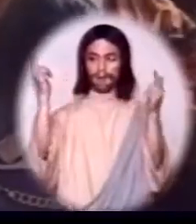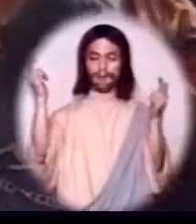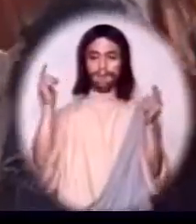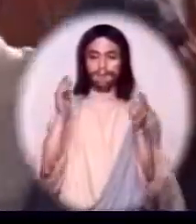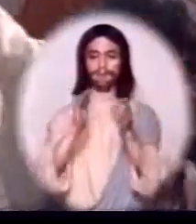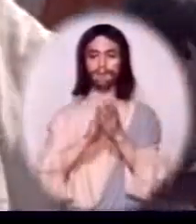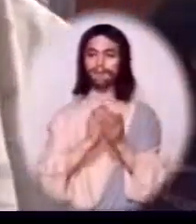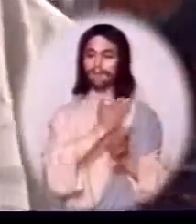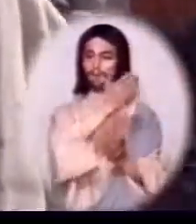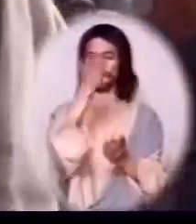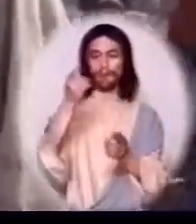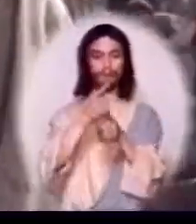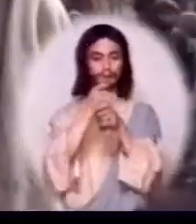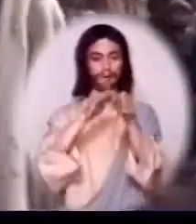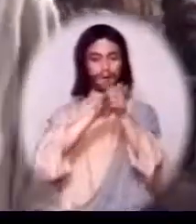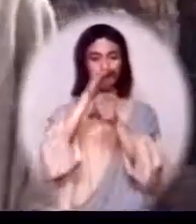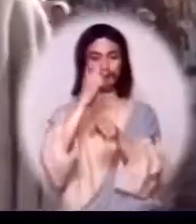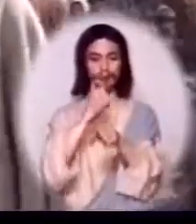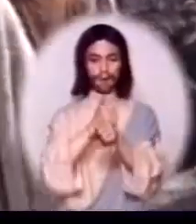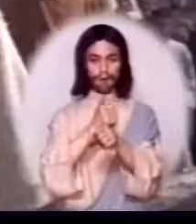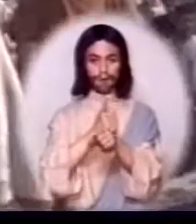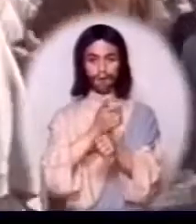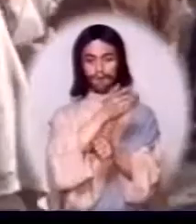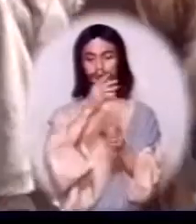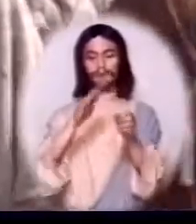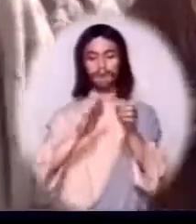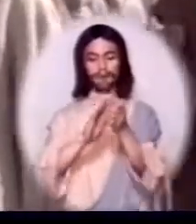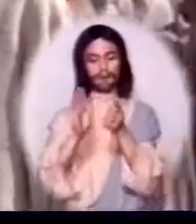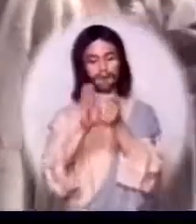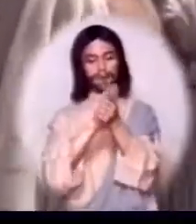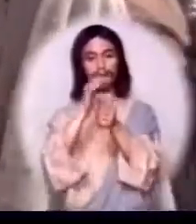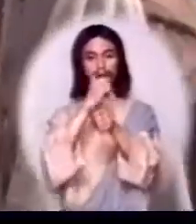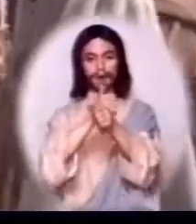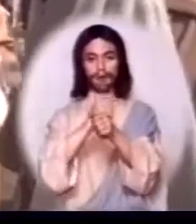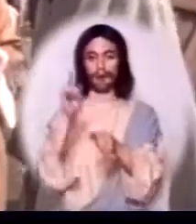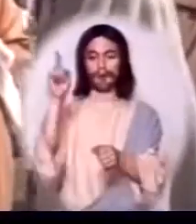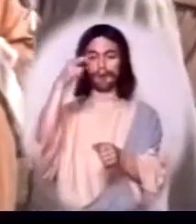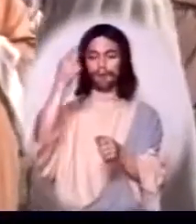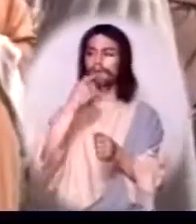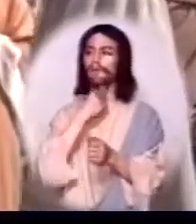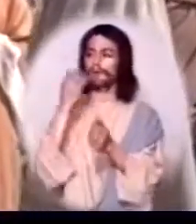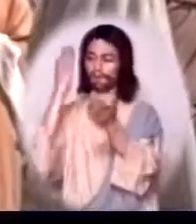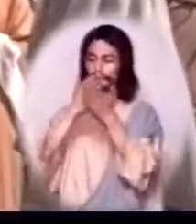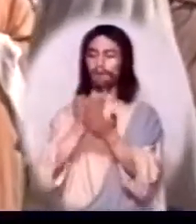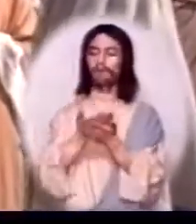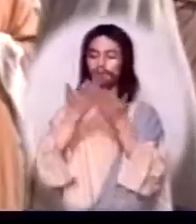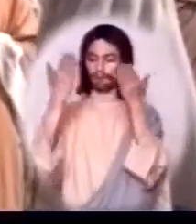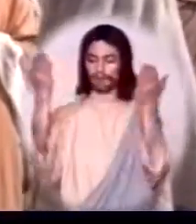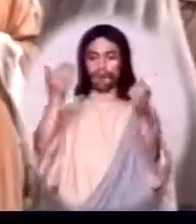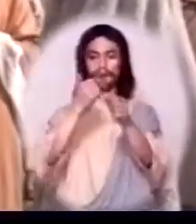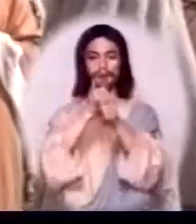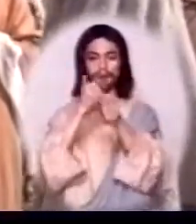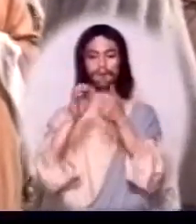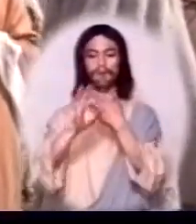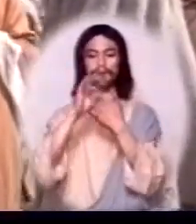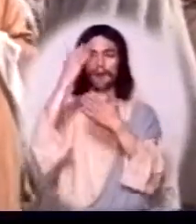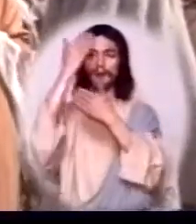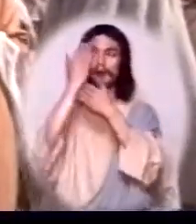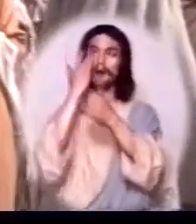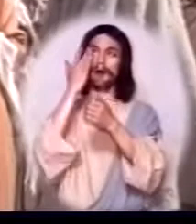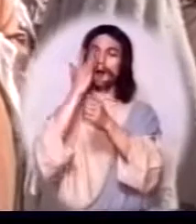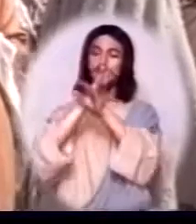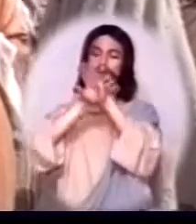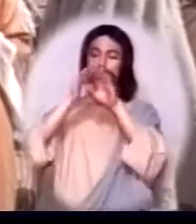아니다. 너희는 원수를 사랑하고 그들을 선대하며 아무것도 바라지 말고 주어라.